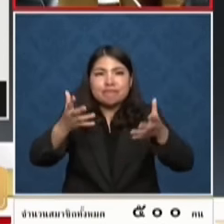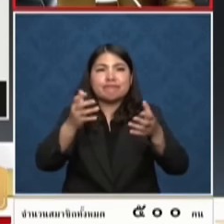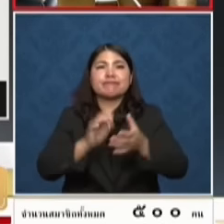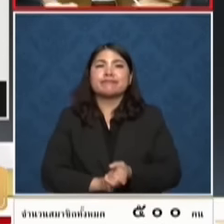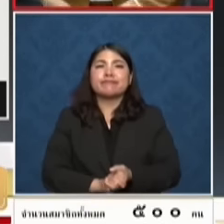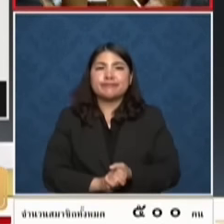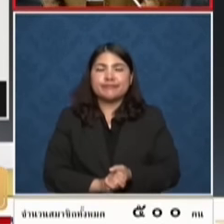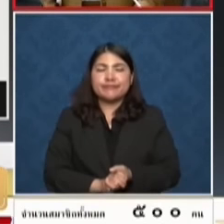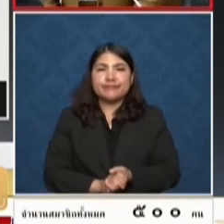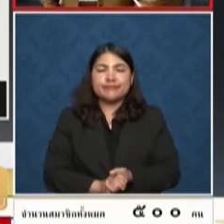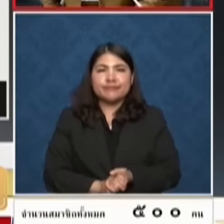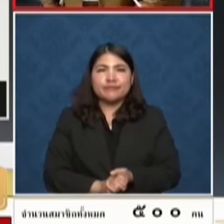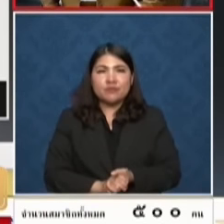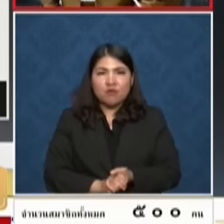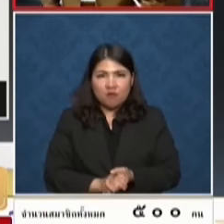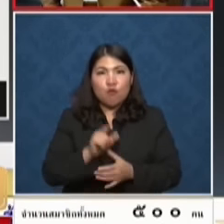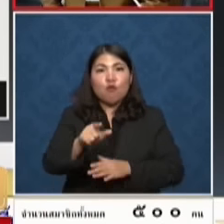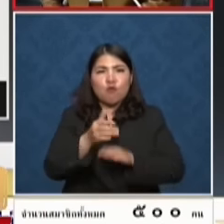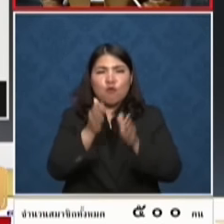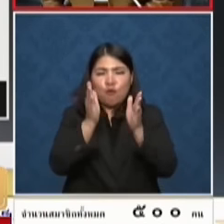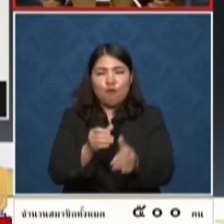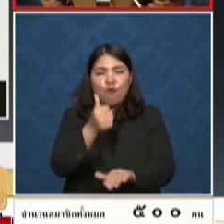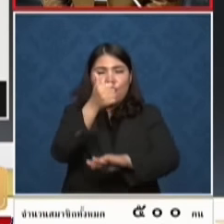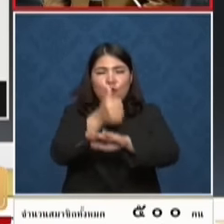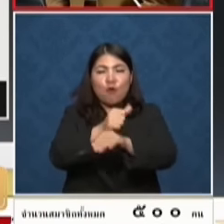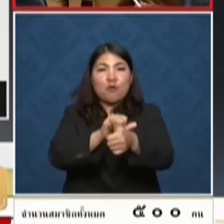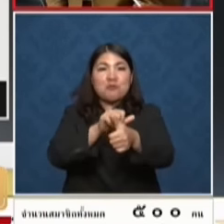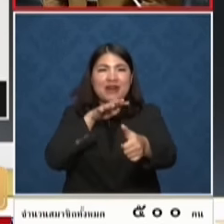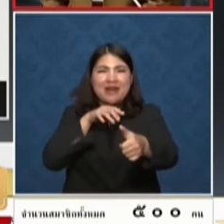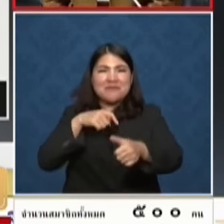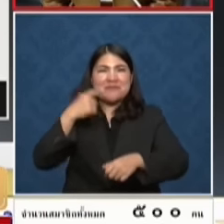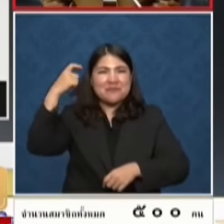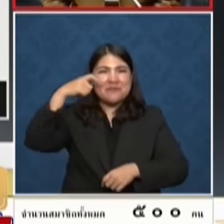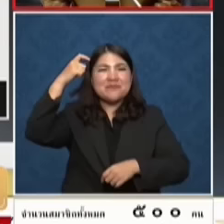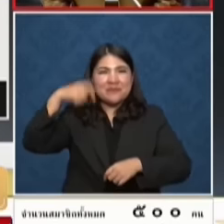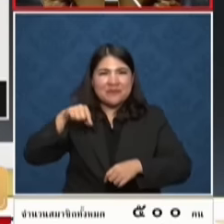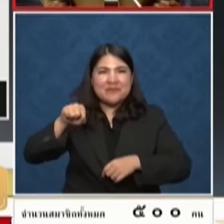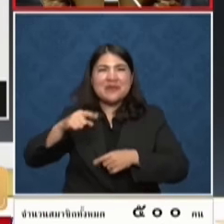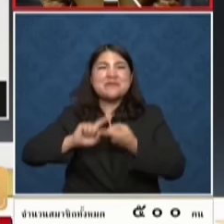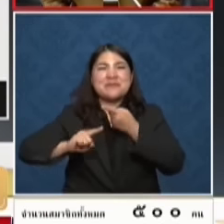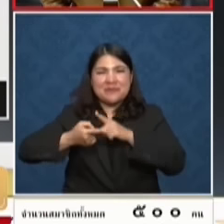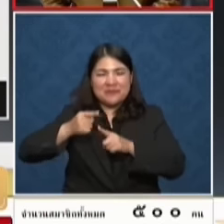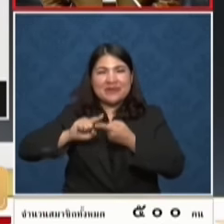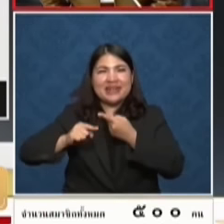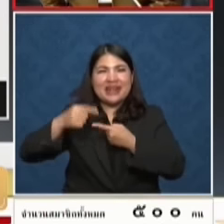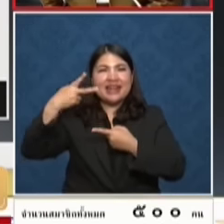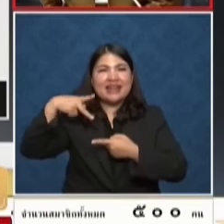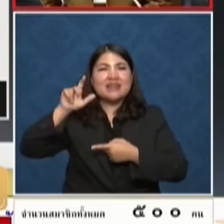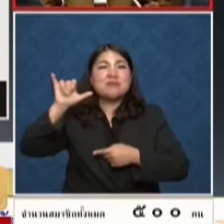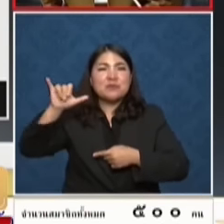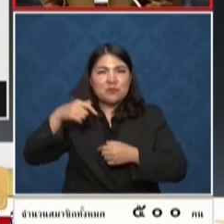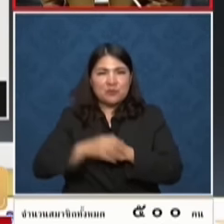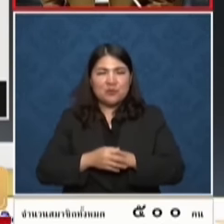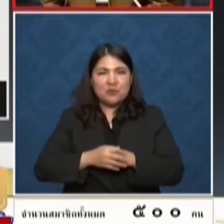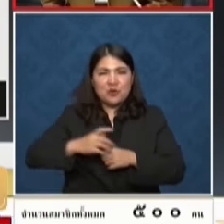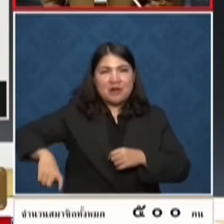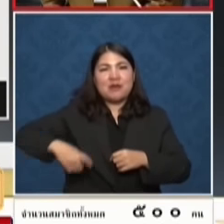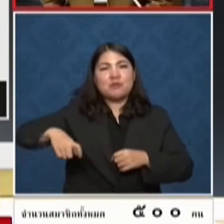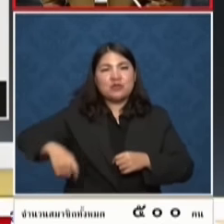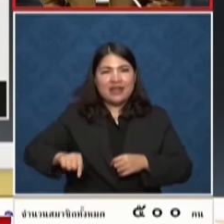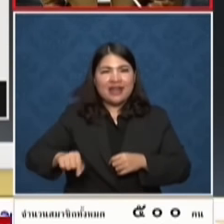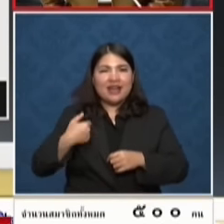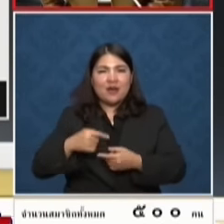มพี่โม ผมนึกออกแล้วใครจะมาแทนคุณอมรรัตน ์ฮะนี่เลยคุณไนท์โอ้โหแล้วมาเป็นชุดชุดแต่ละ